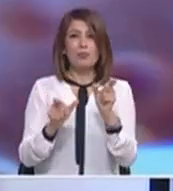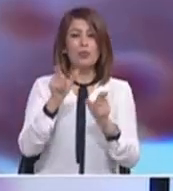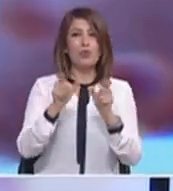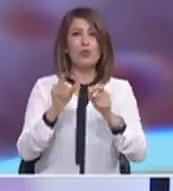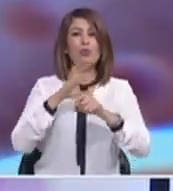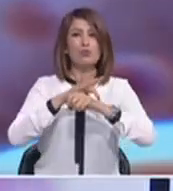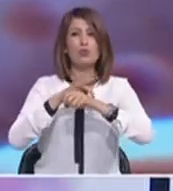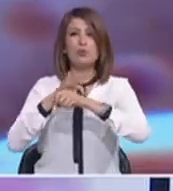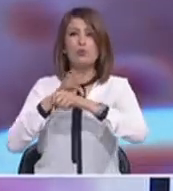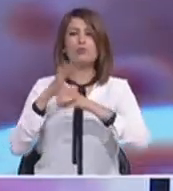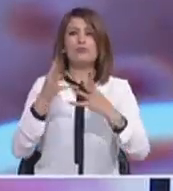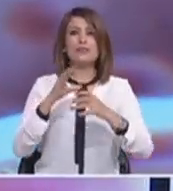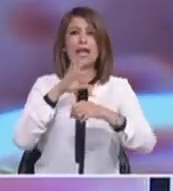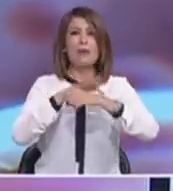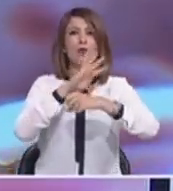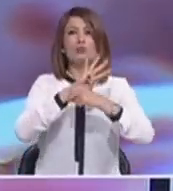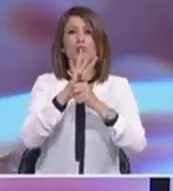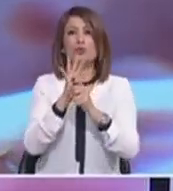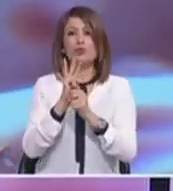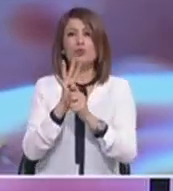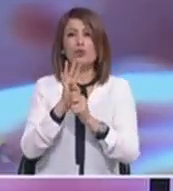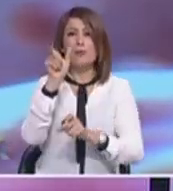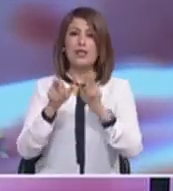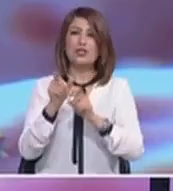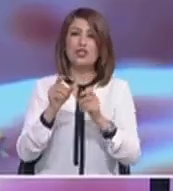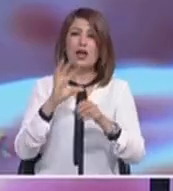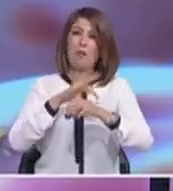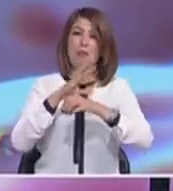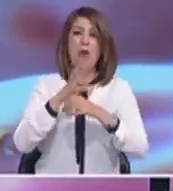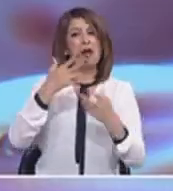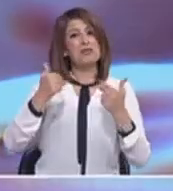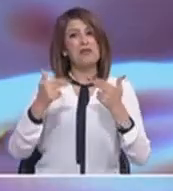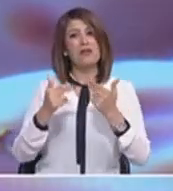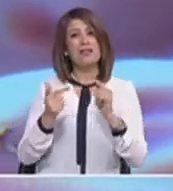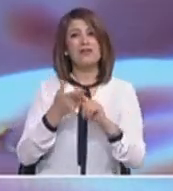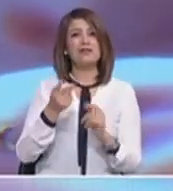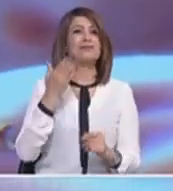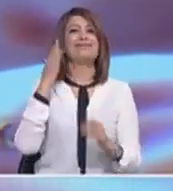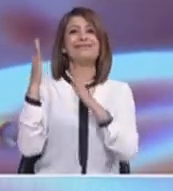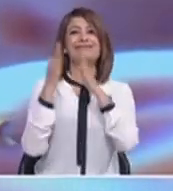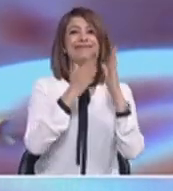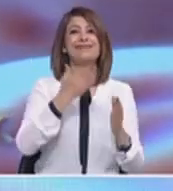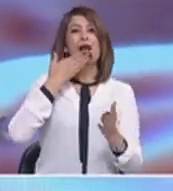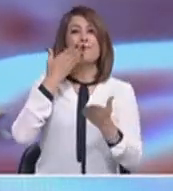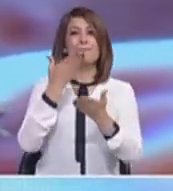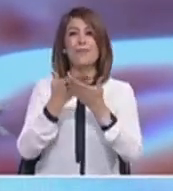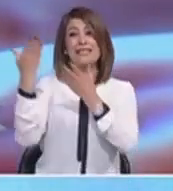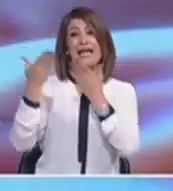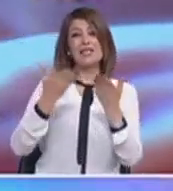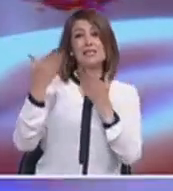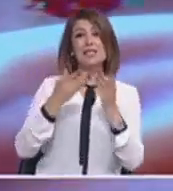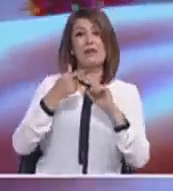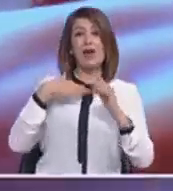يعني ناس مساله مش حملات شكرا شكرا الاستضافه اه اه